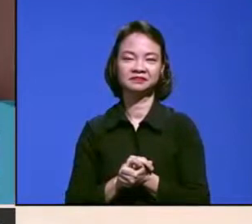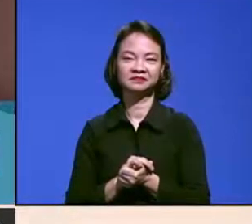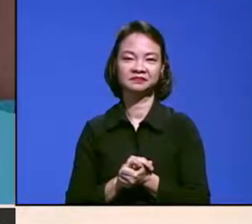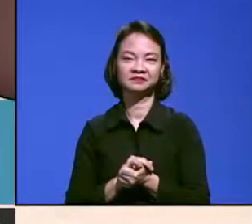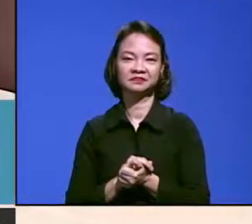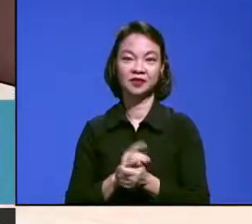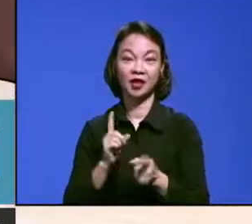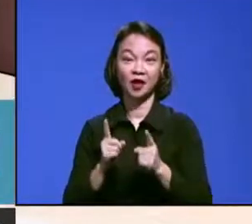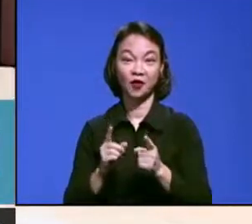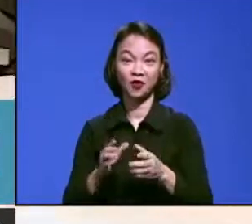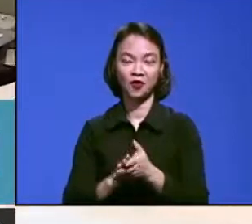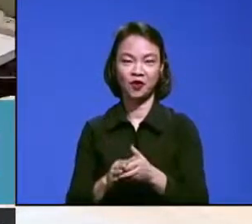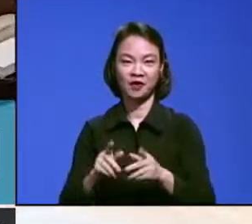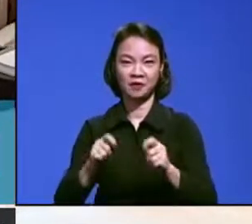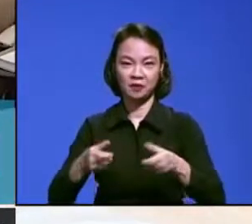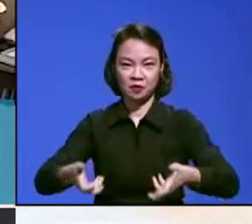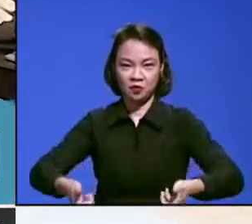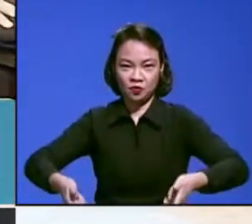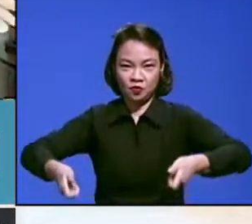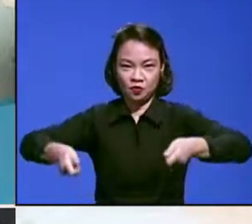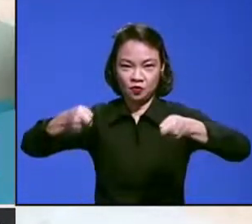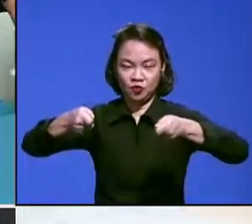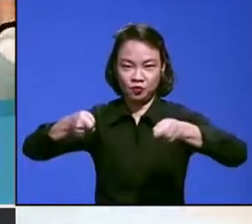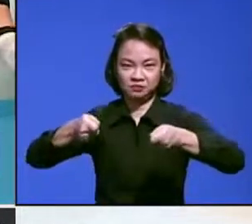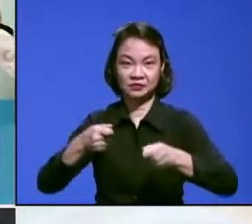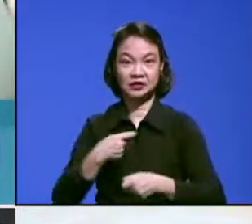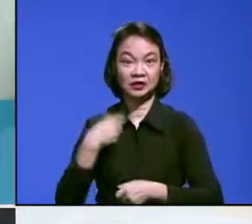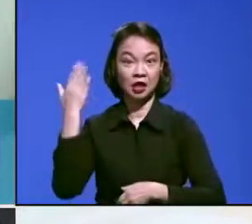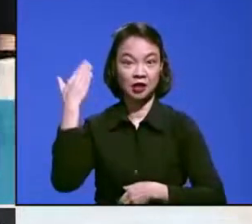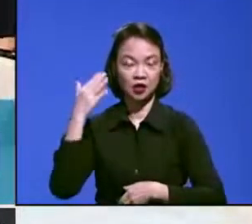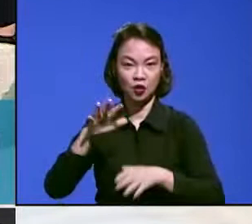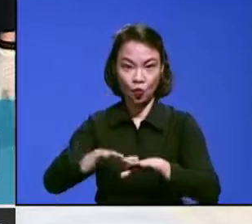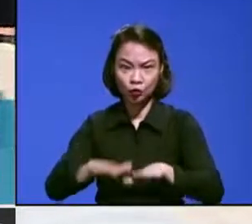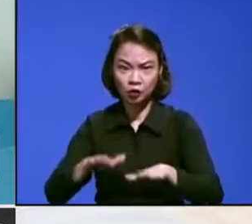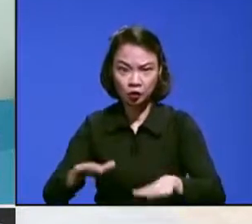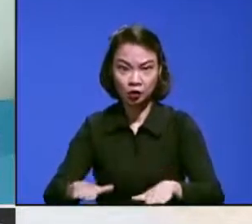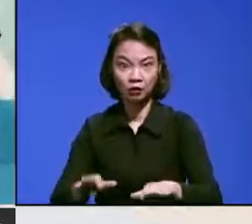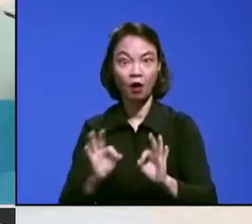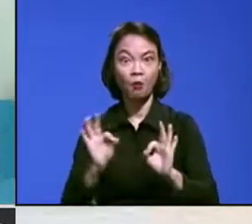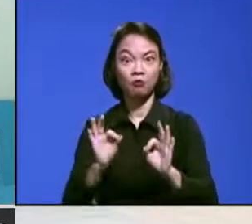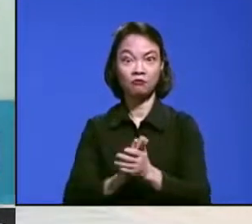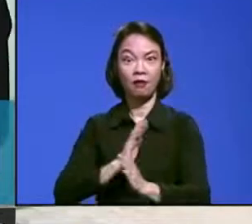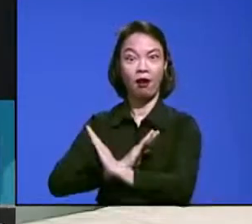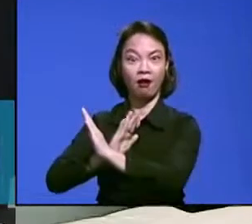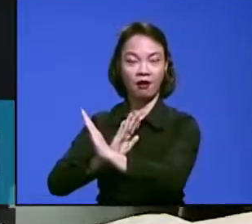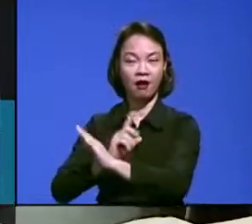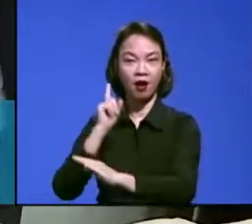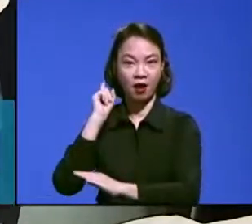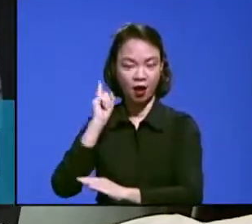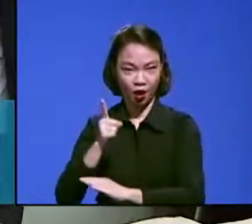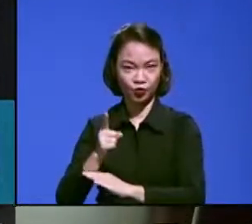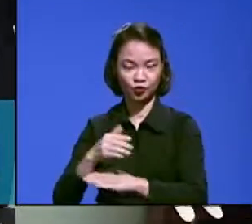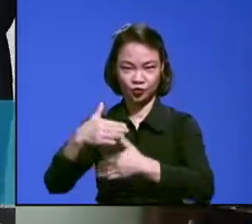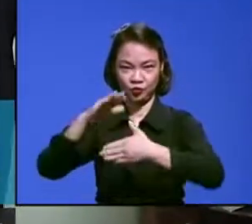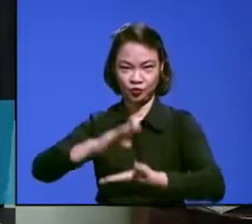Jadi kalau pasang mantel ini harus tetap dalam kondisi fluffy. Jadi saya mau tekan-tekan maksudnya biar rapi, cuman nggak boleh ternyata ya. Harus tetap dalam bentuk